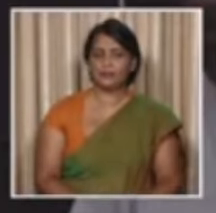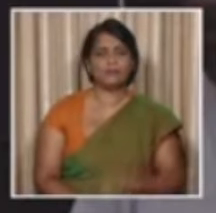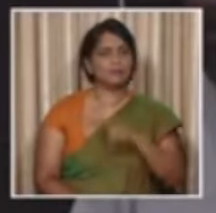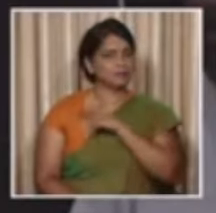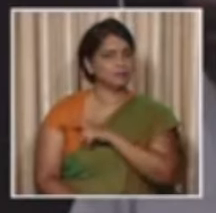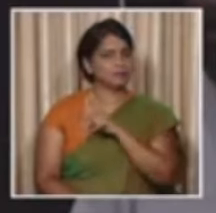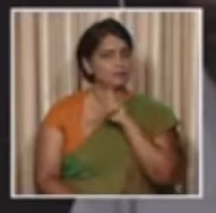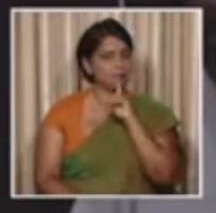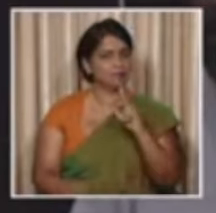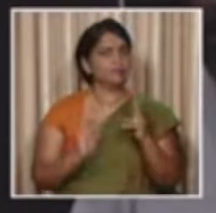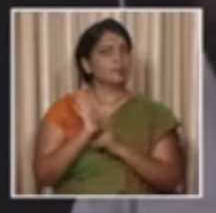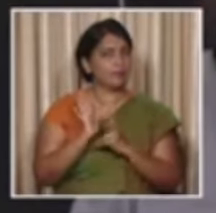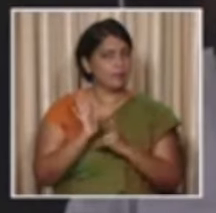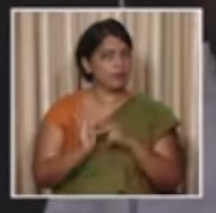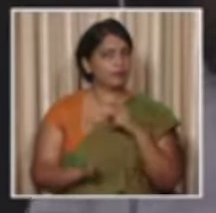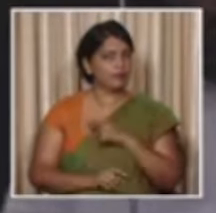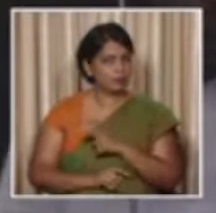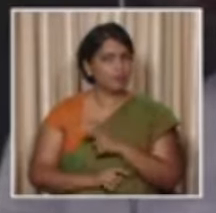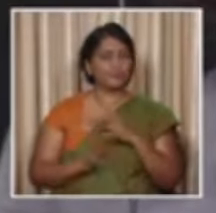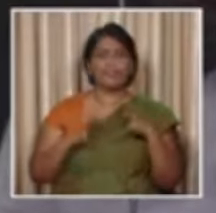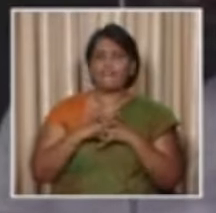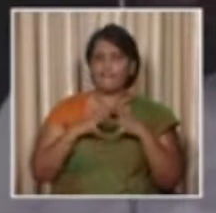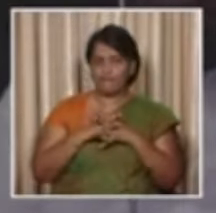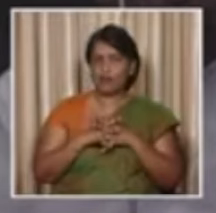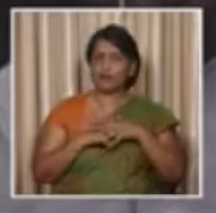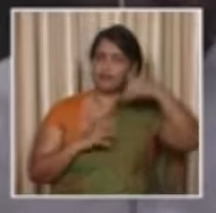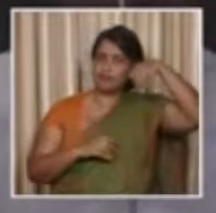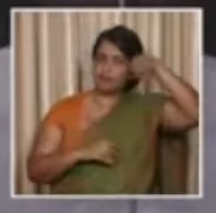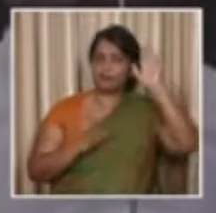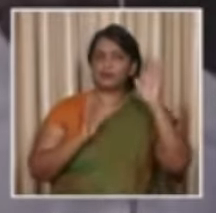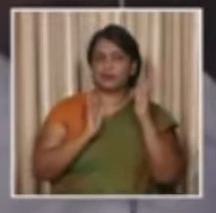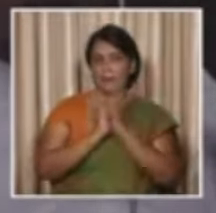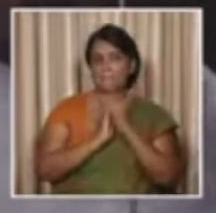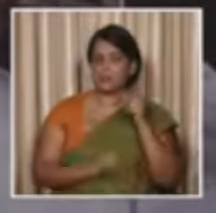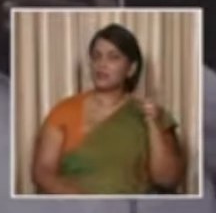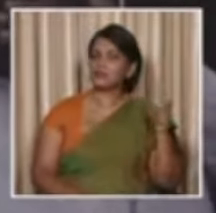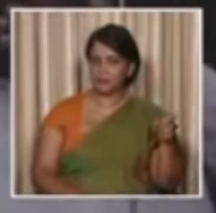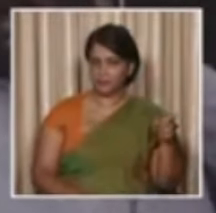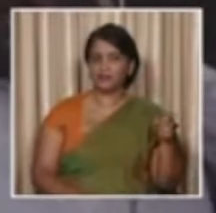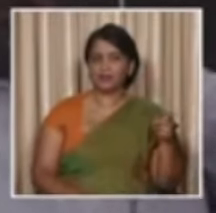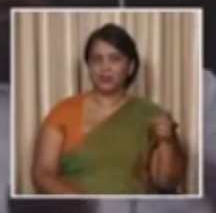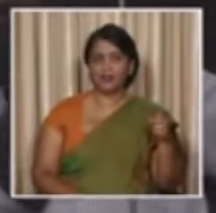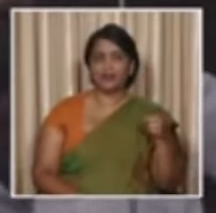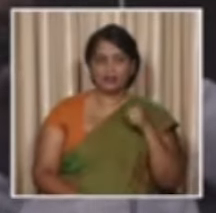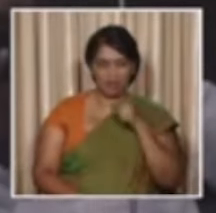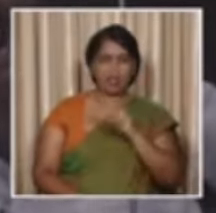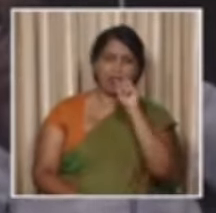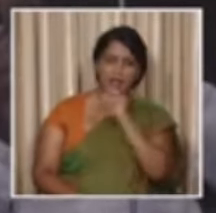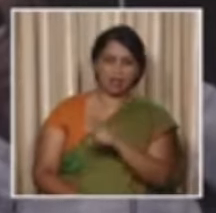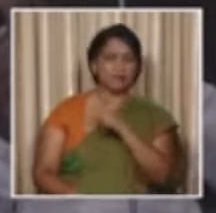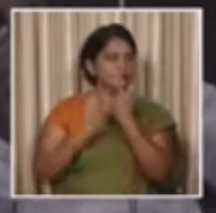කියන වවුනියාවේ වඩුනාගල කියලා ඓතිහාසික සිද්ධාස්ථානයක් තියෙනවා. වෙඩි කිනරි මලේ කියලත් මේකට